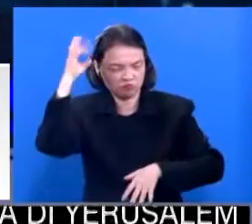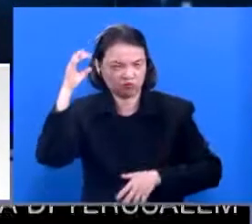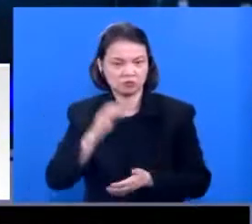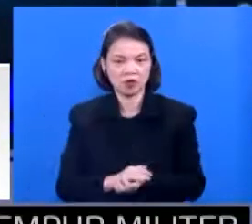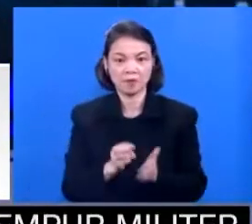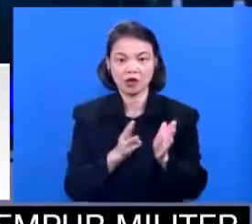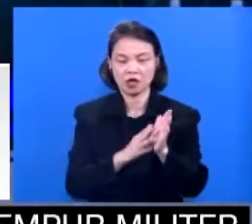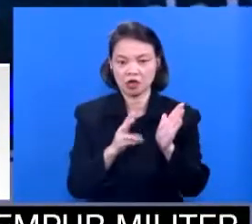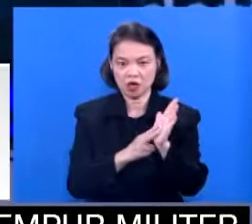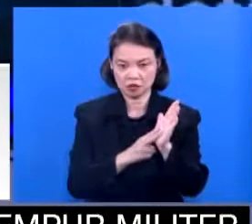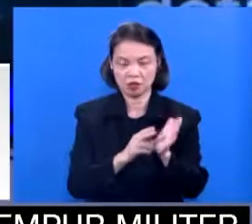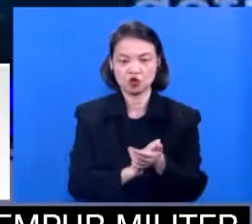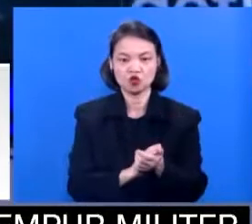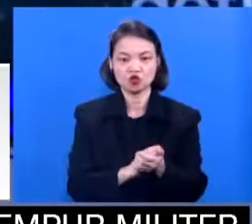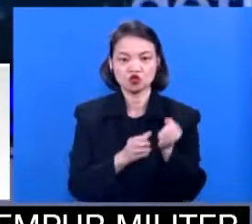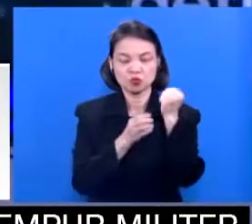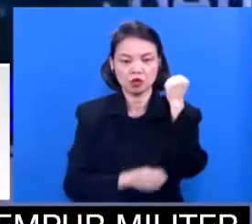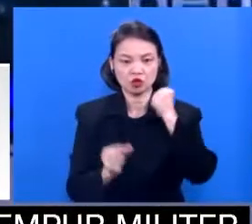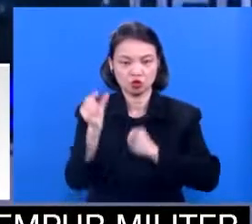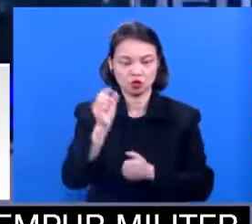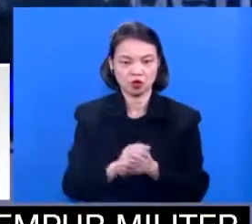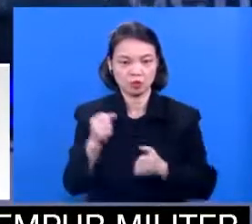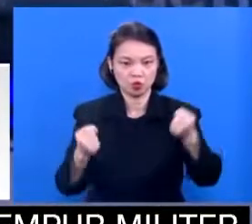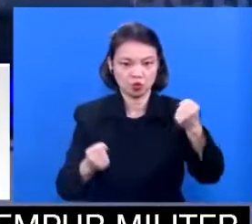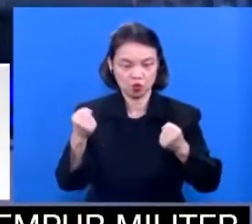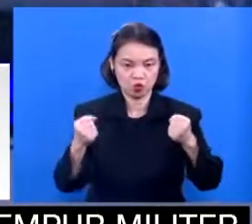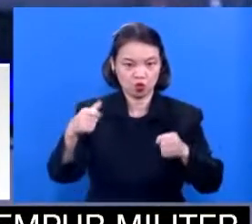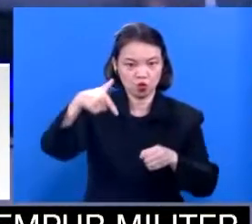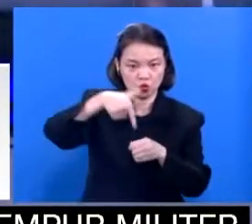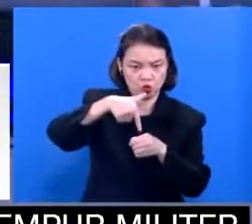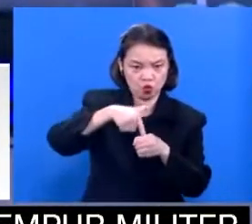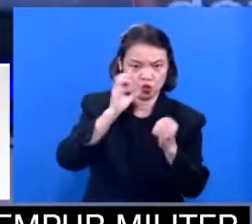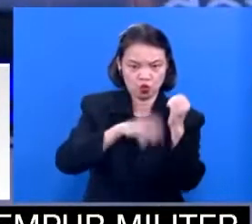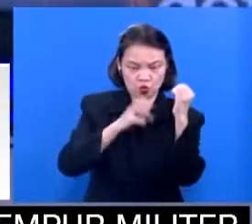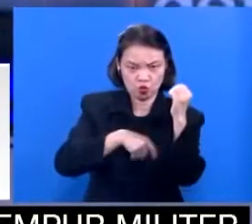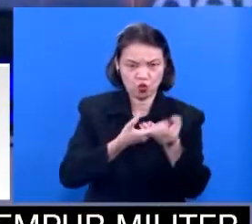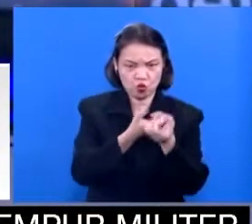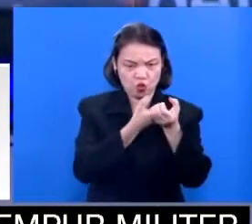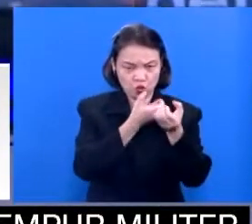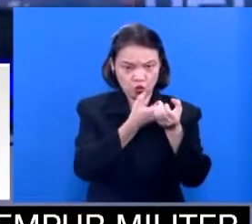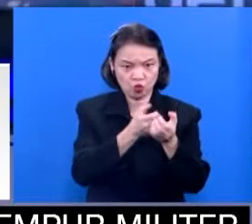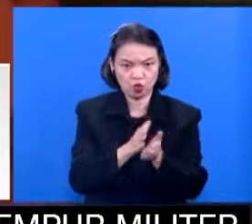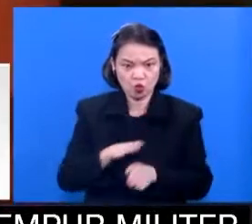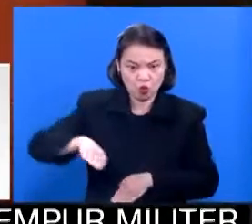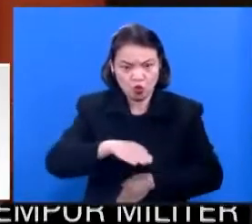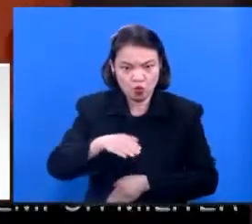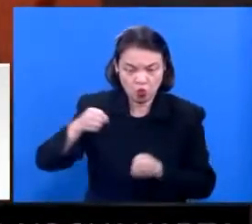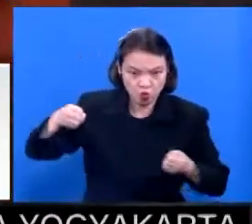Mandailing Natal, Sumatera Utara, sebuah truk pengangkut minyak sawit mentah menabrak sebuah warung dan dua rumah.